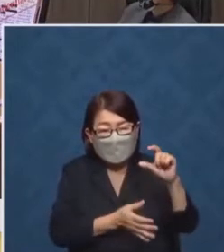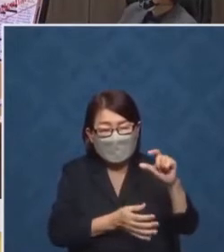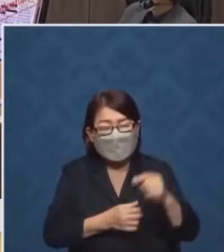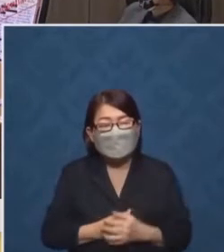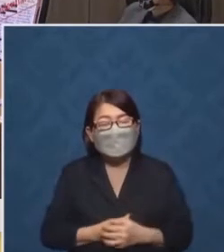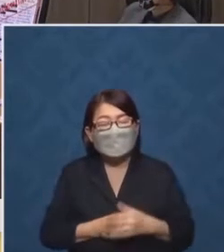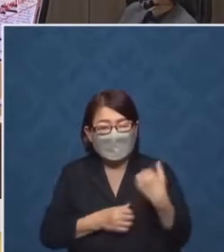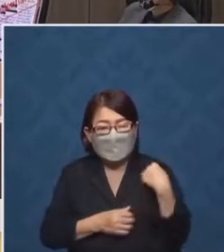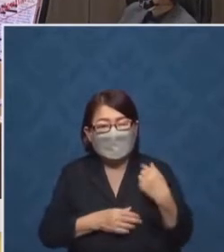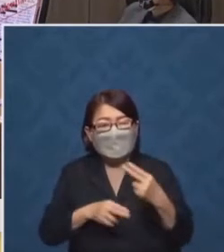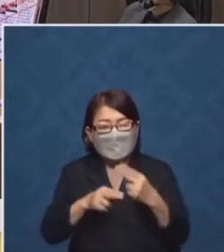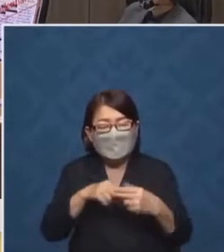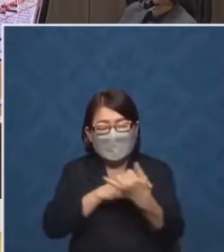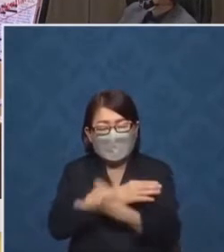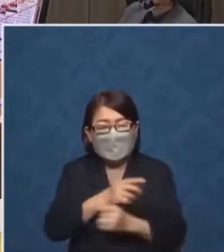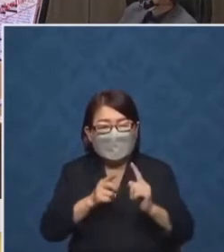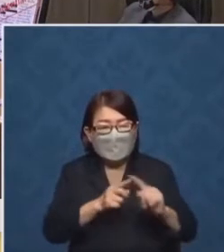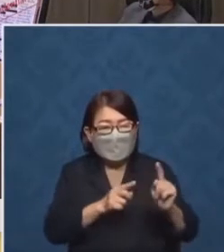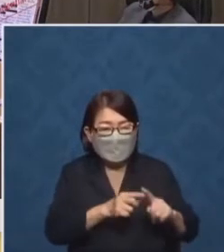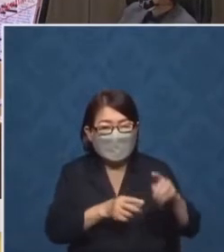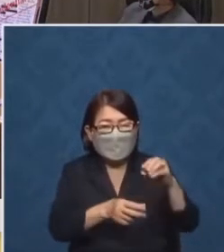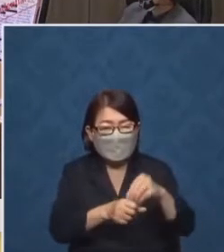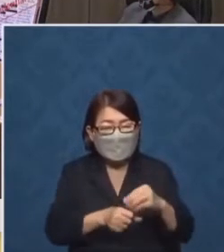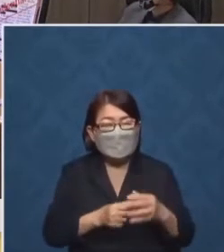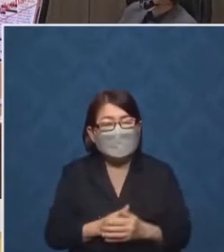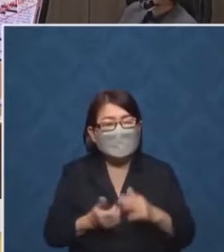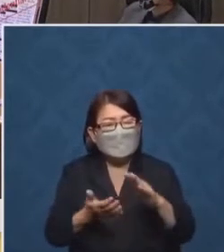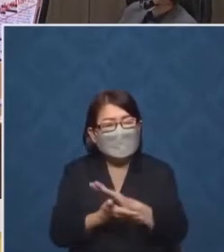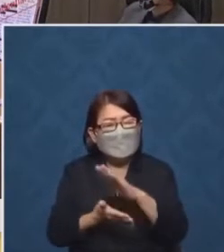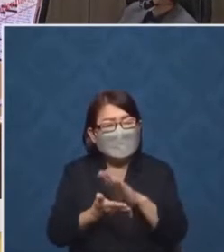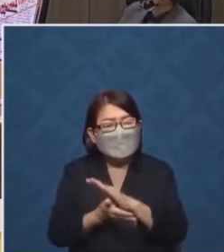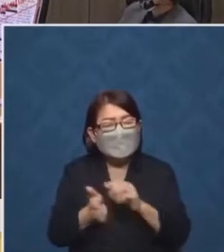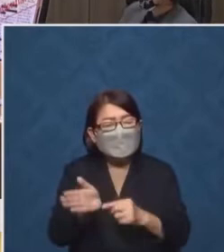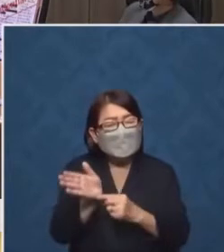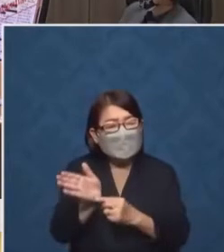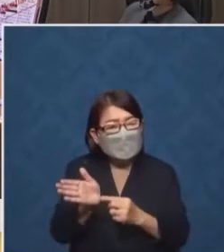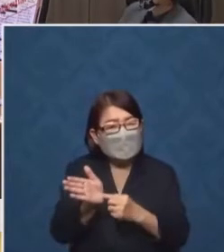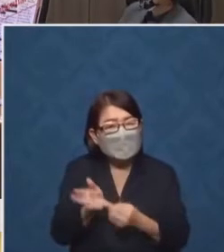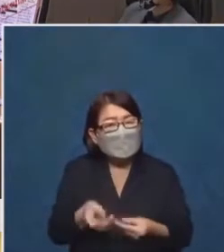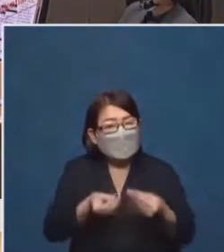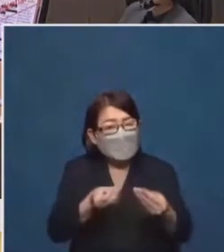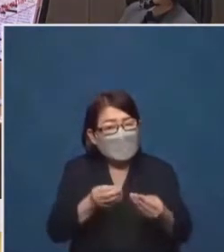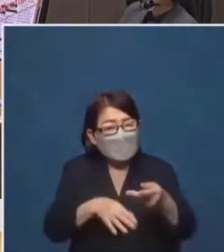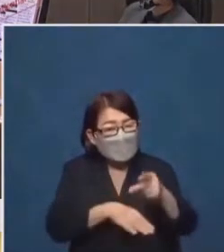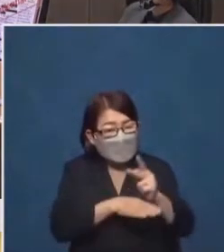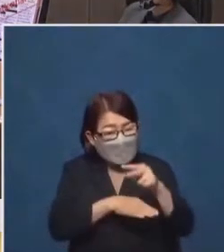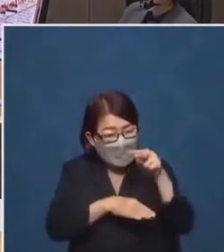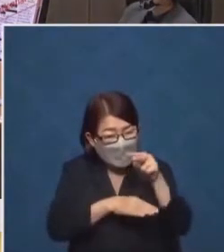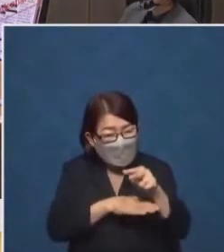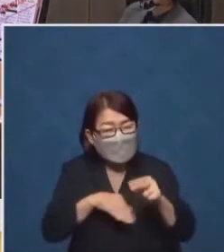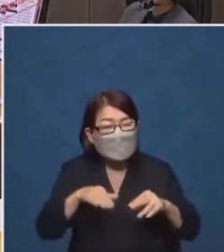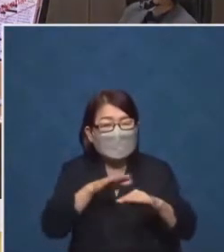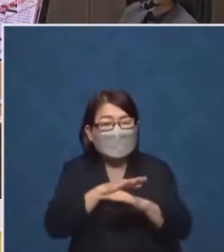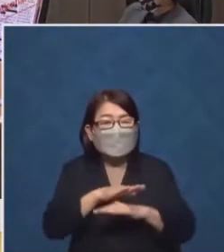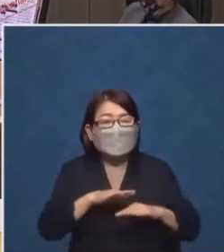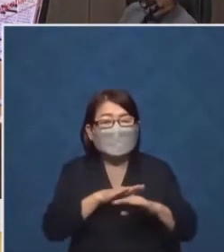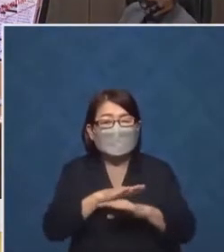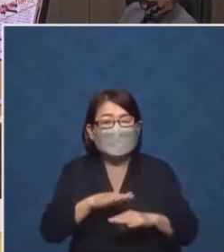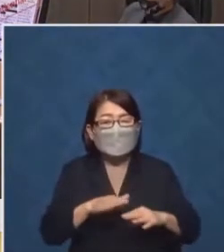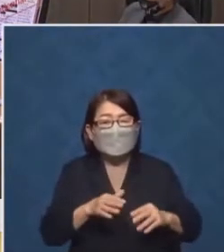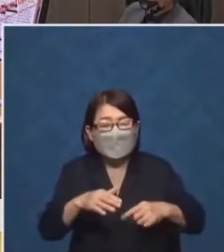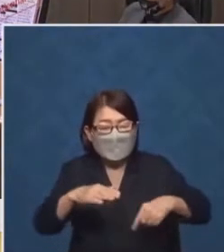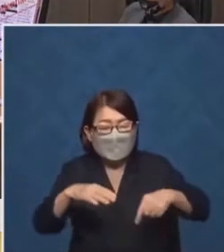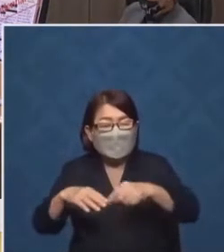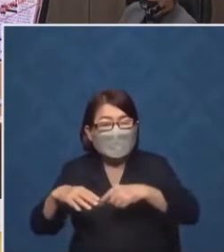หลายๆ ประเทศอยด้วยก่อนที่พบท่้รบอัดกรษารพรายใน